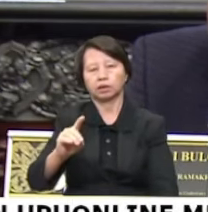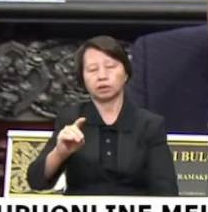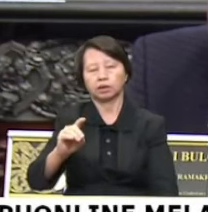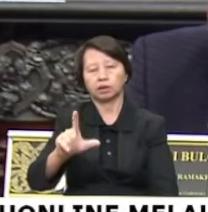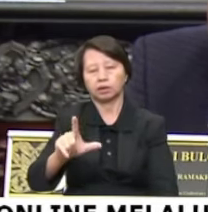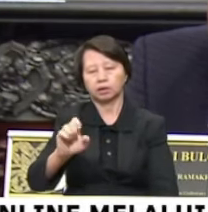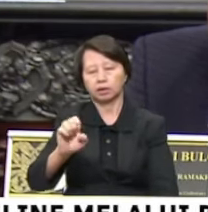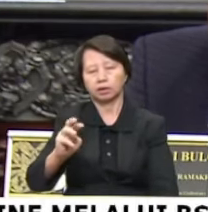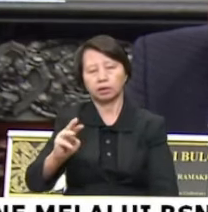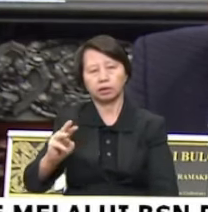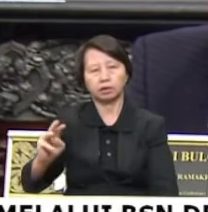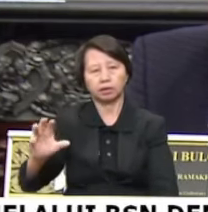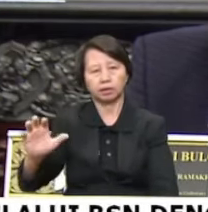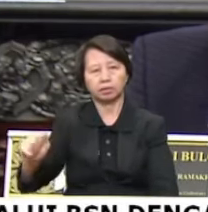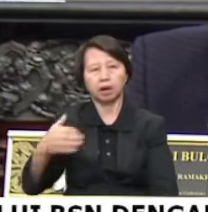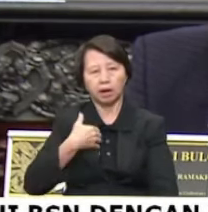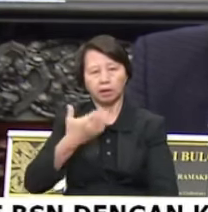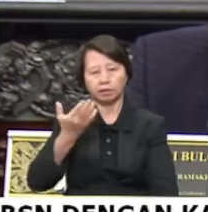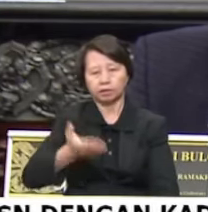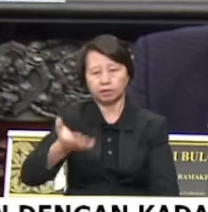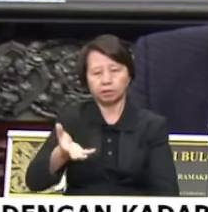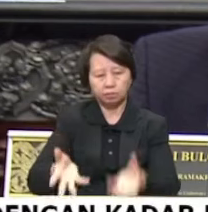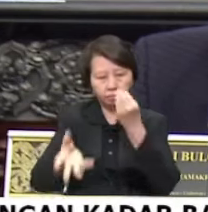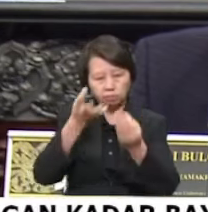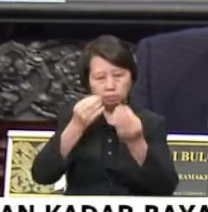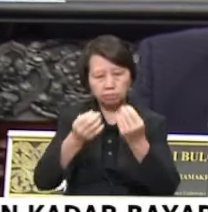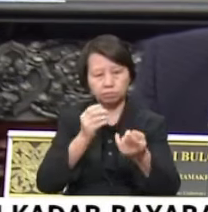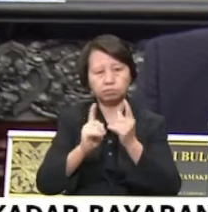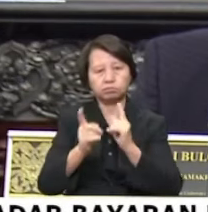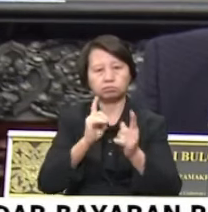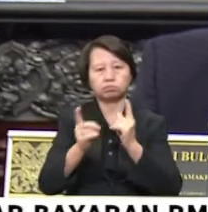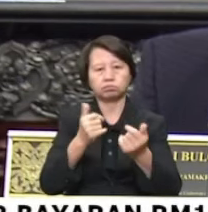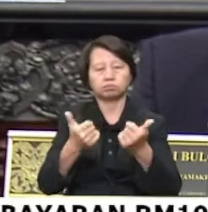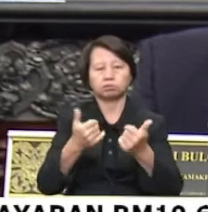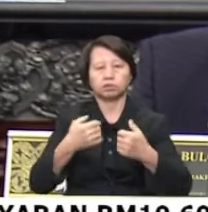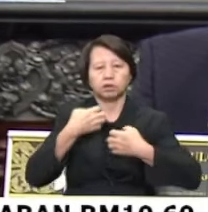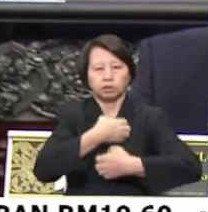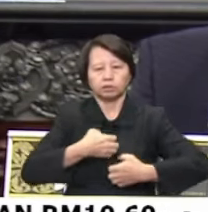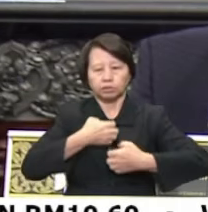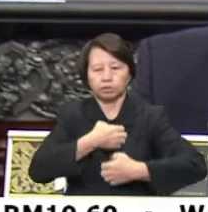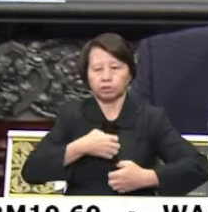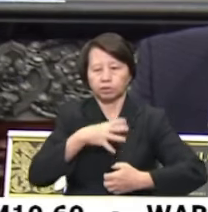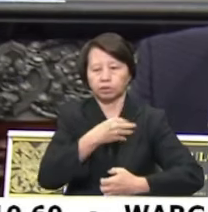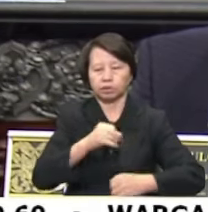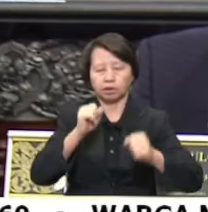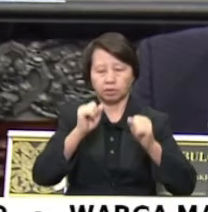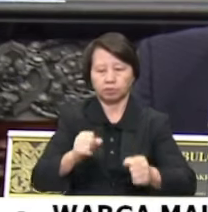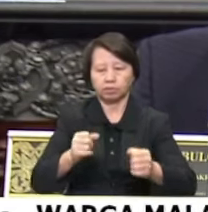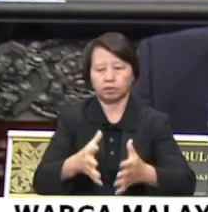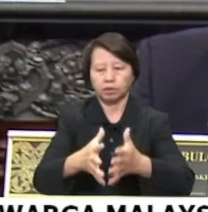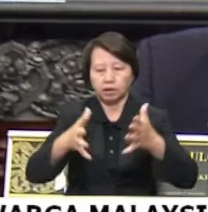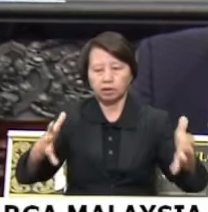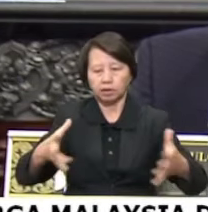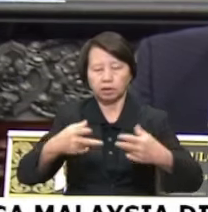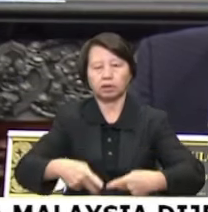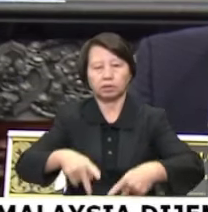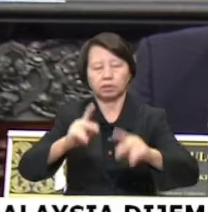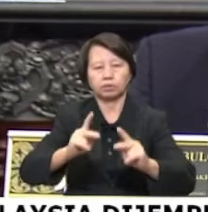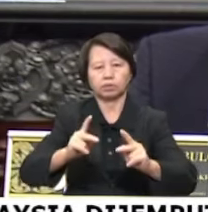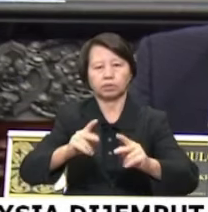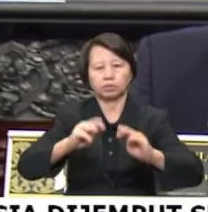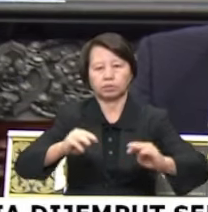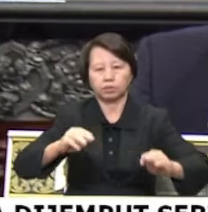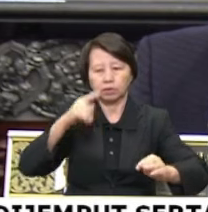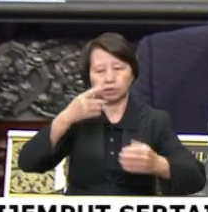Sumber pendidikan dalam DELIMA menyediakan pelbagai bahan pembelajaran yang interaktif dan menyeronokkan serta dapat memperluas peluang murid